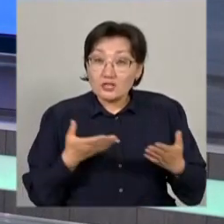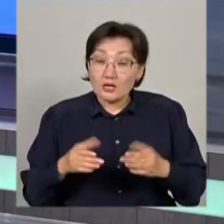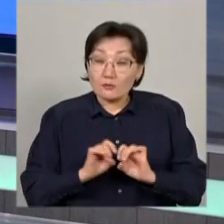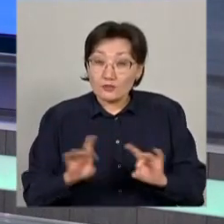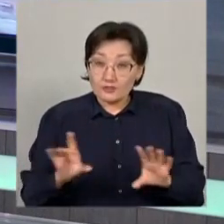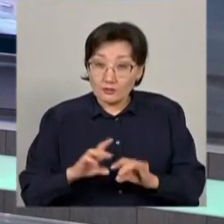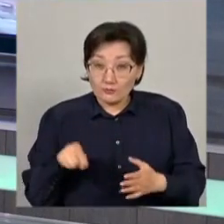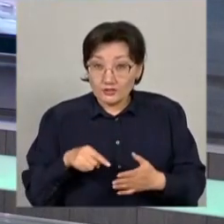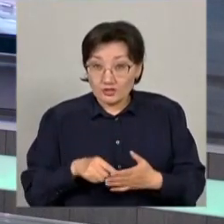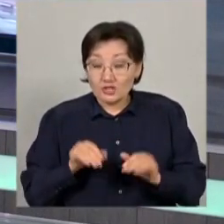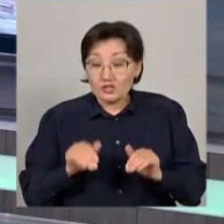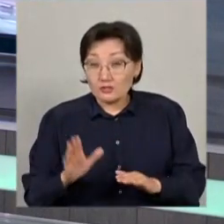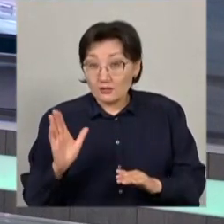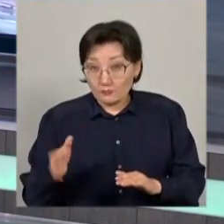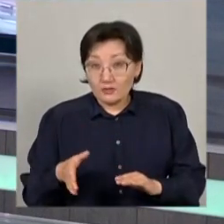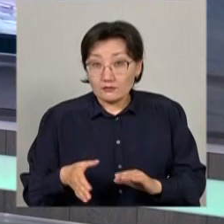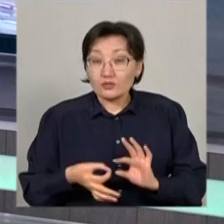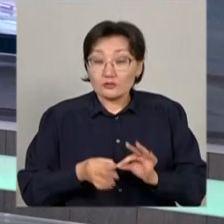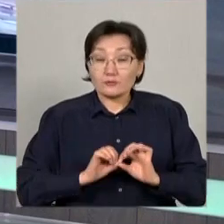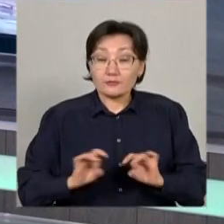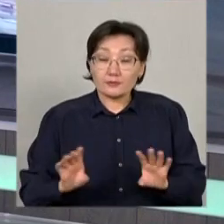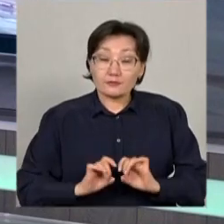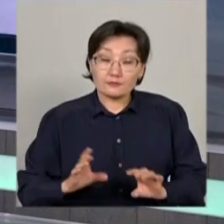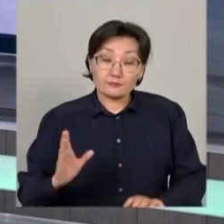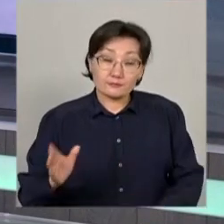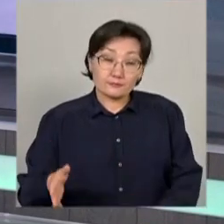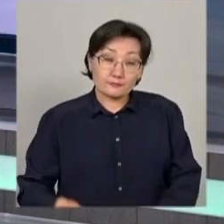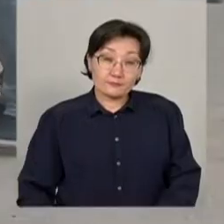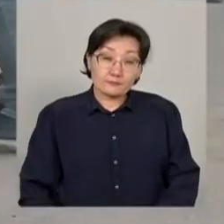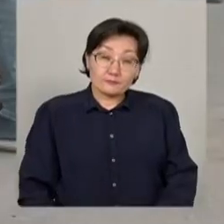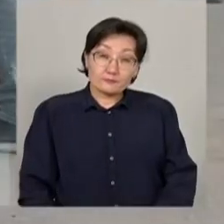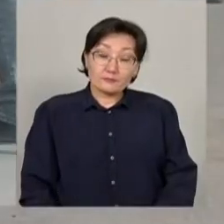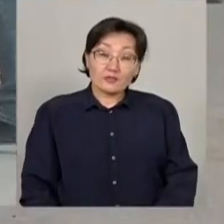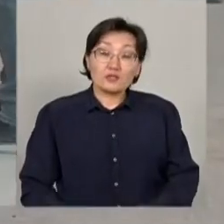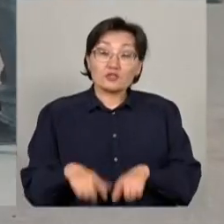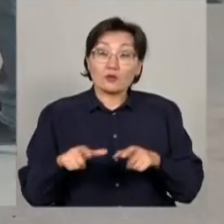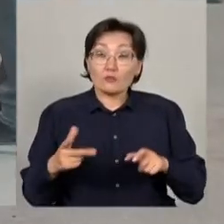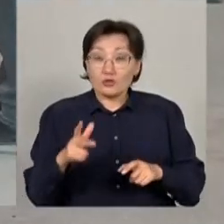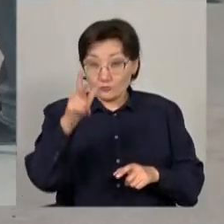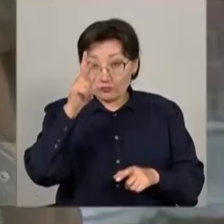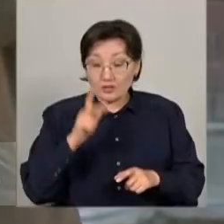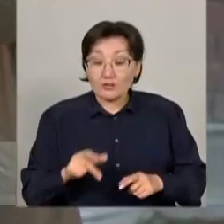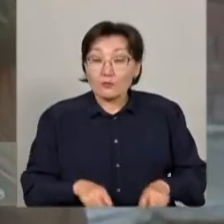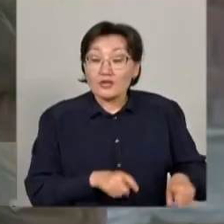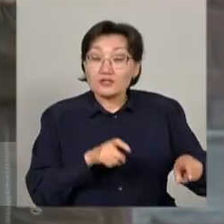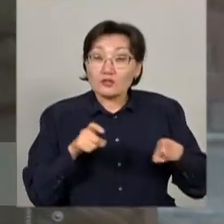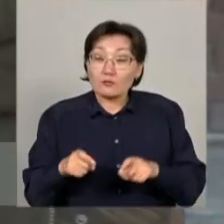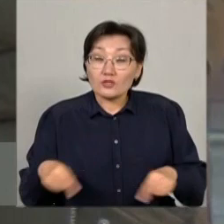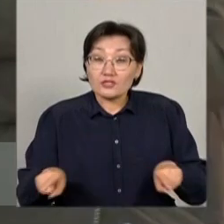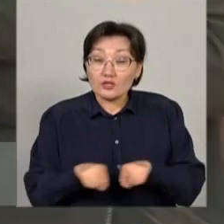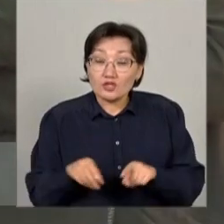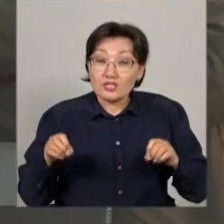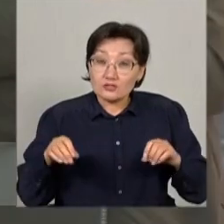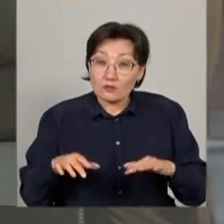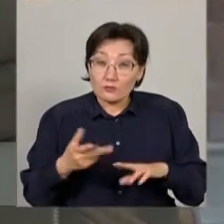ме? Тақырыпты елордадағы тілшіміз Кәмшат Мұхамеджан жалғастырады. Тұрғындар осыдан 3 ай бұрын ғана қоныс тойын тойлап осылай жиналған